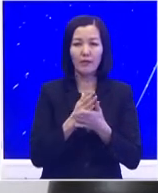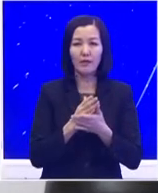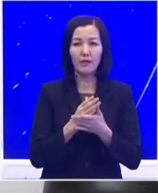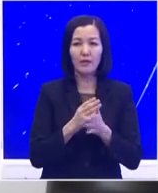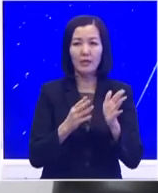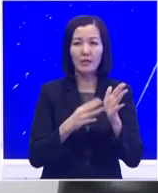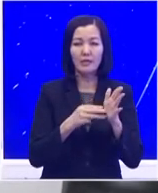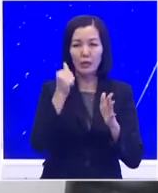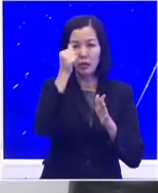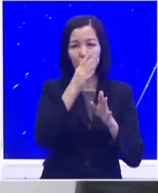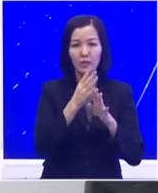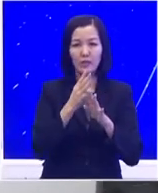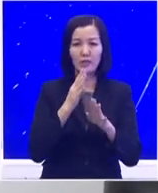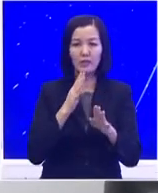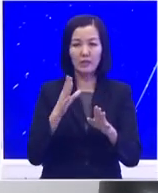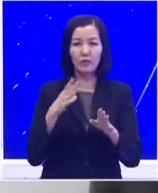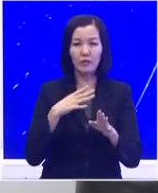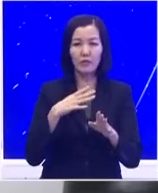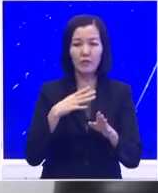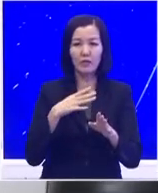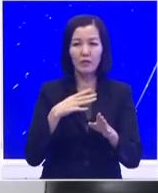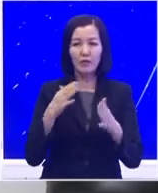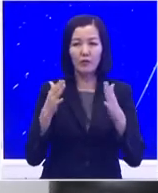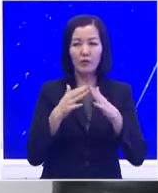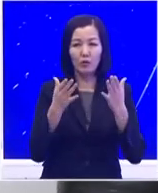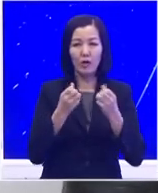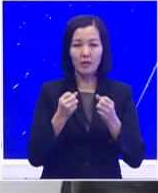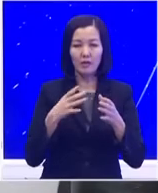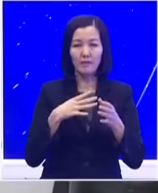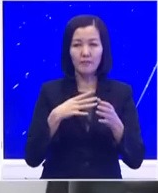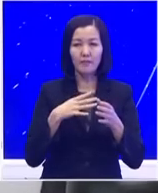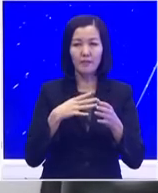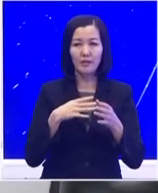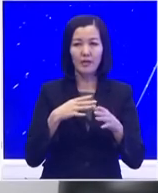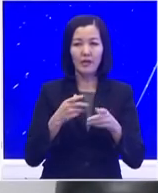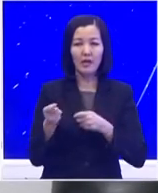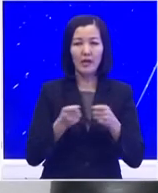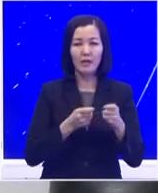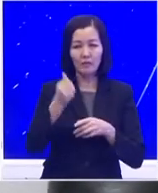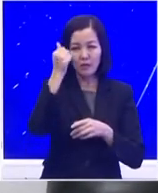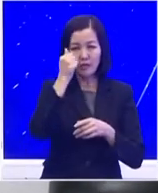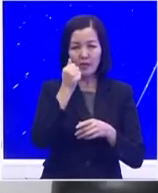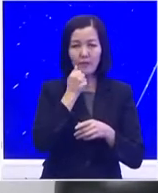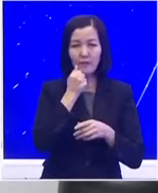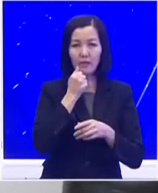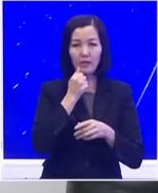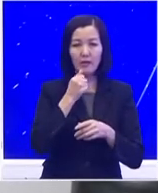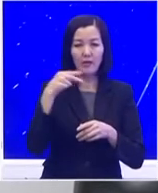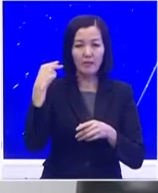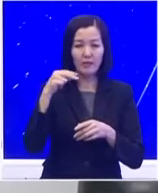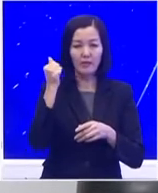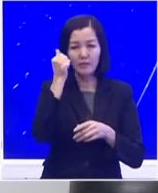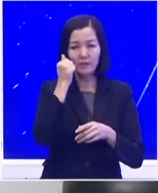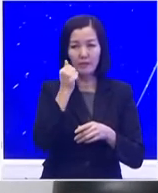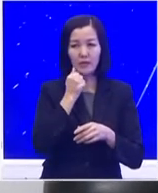8 жыл кезекте тұрып, мүгедектік бойынша үй алып отырмын. Жаңағы әкімшілікке рахмет, президентімізге